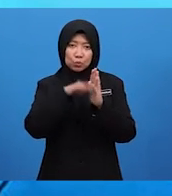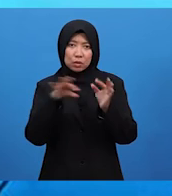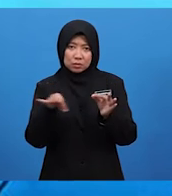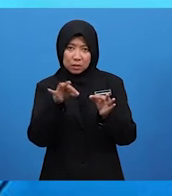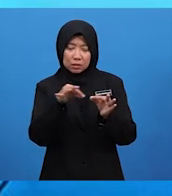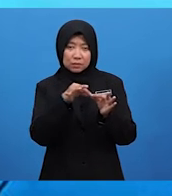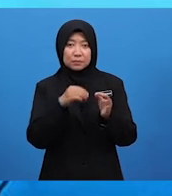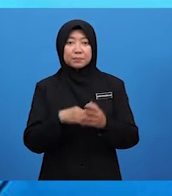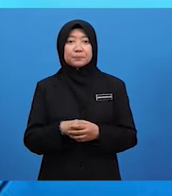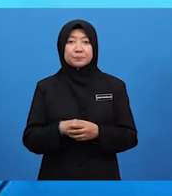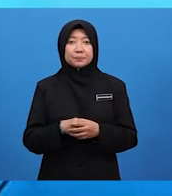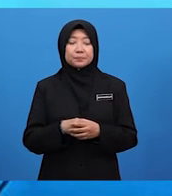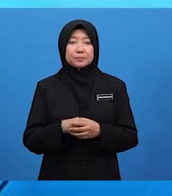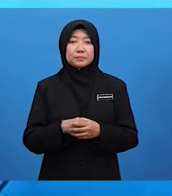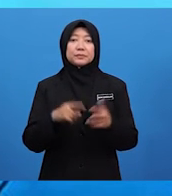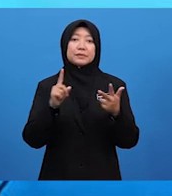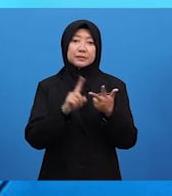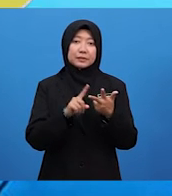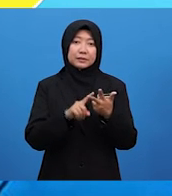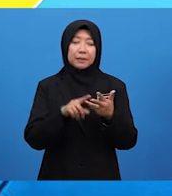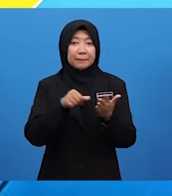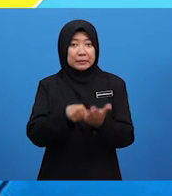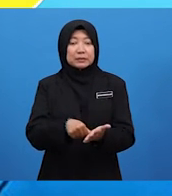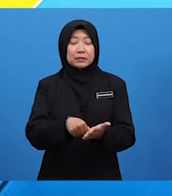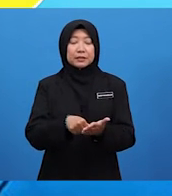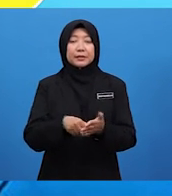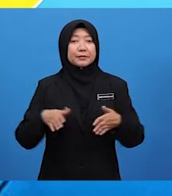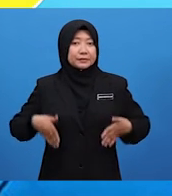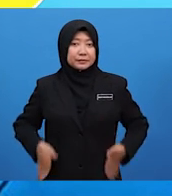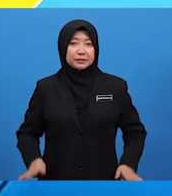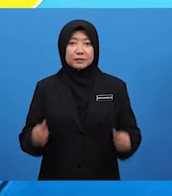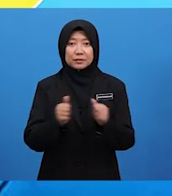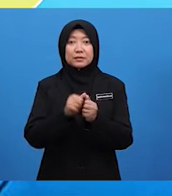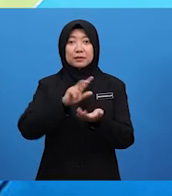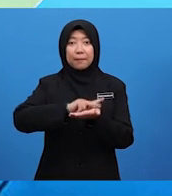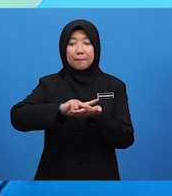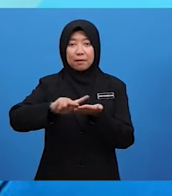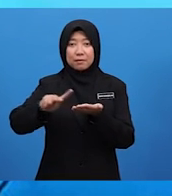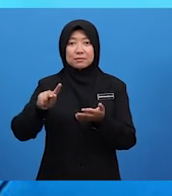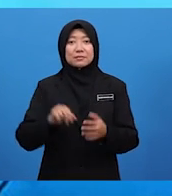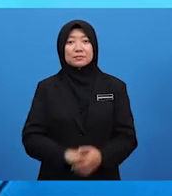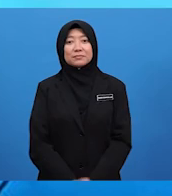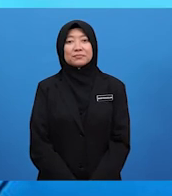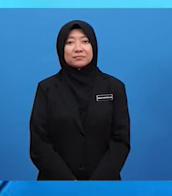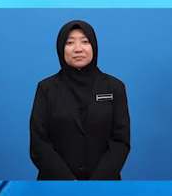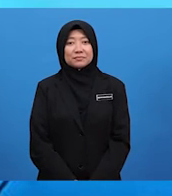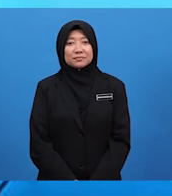jahitan. Dan yang ketiga, menekan skirt dengan kemas.